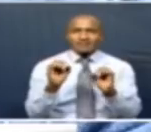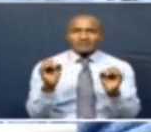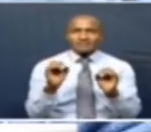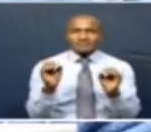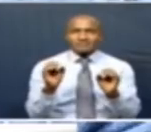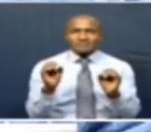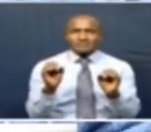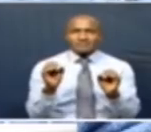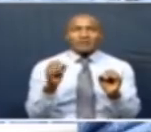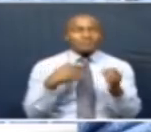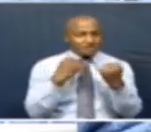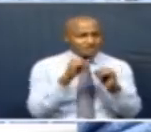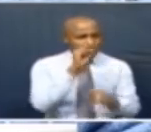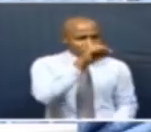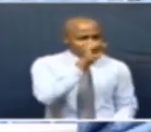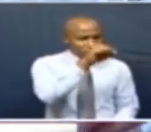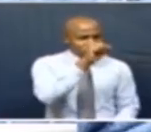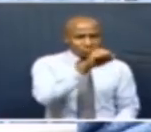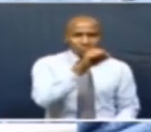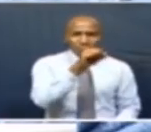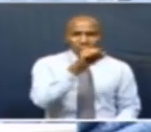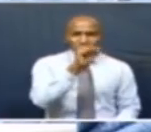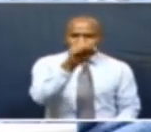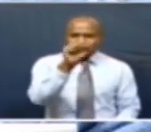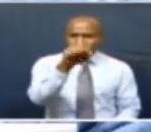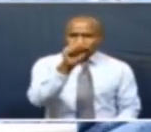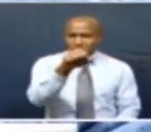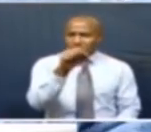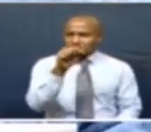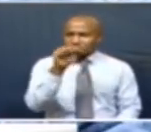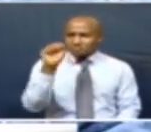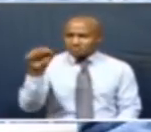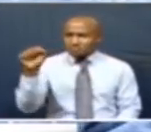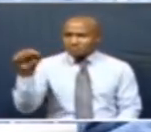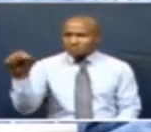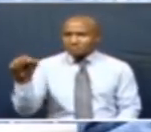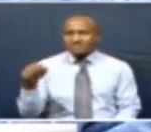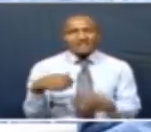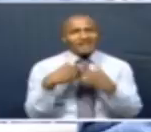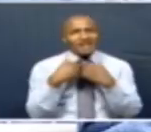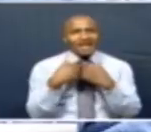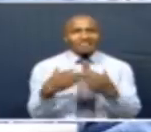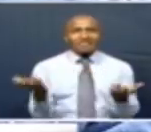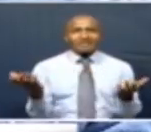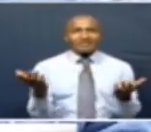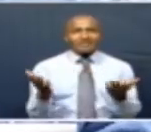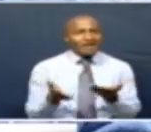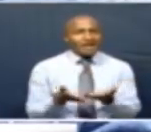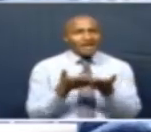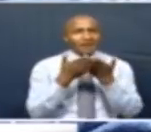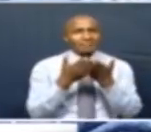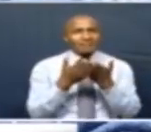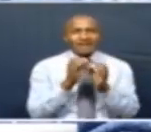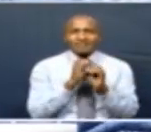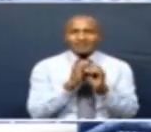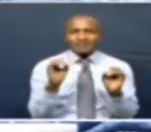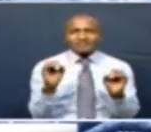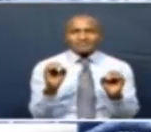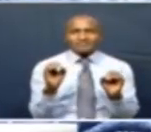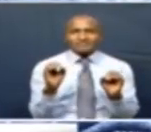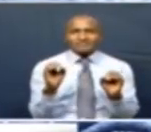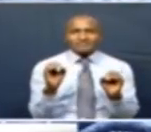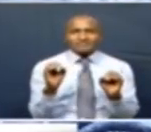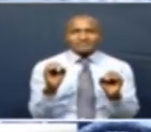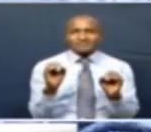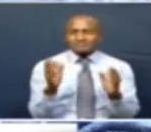friends. Nikajaribu kupiga manyumba za watu huko milango, lakini sikufanikiwa kupata mtu wa kutusaidia. Tukaanzia